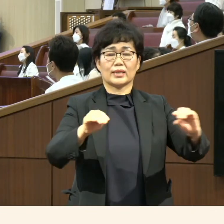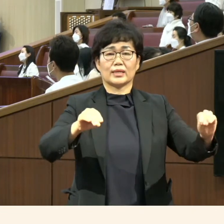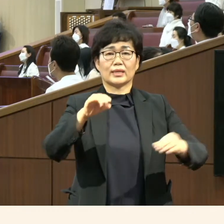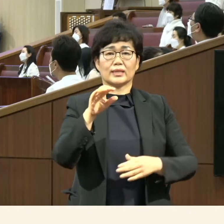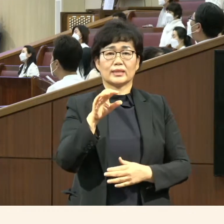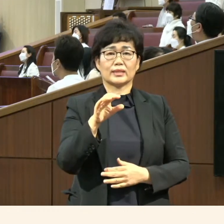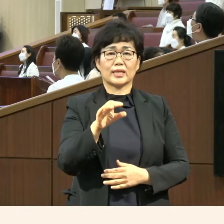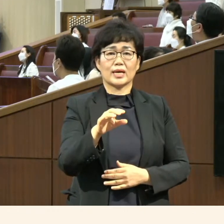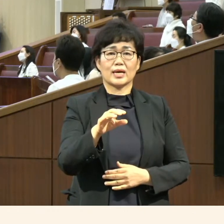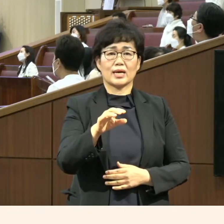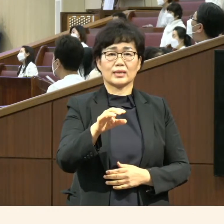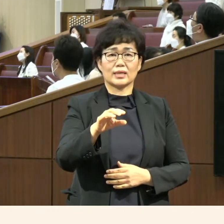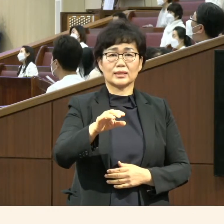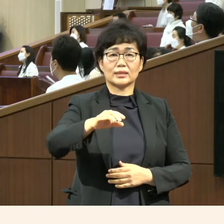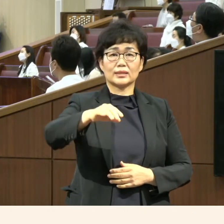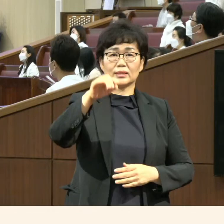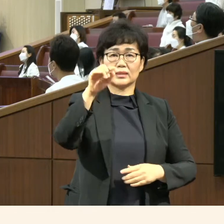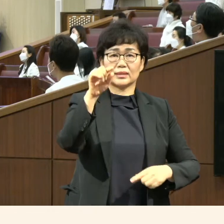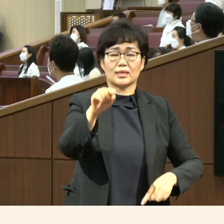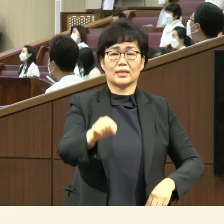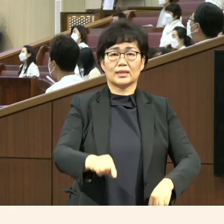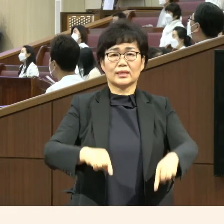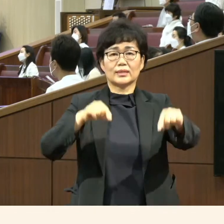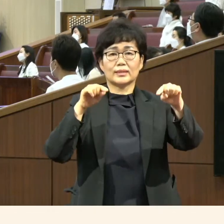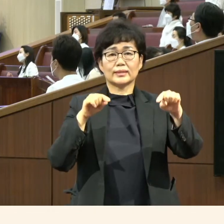이 땅에서